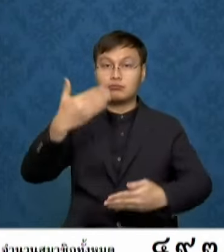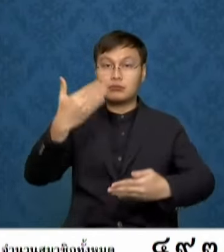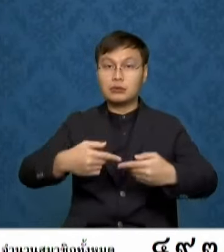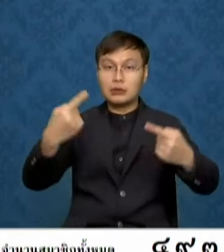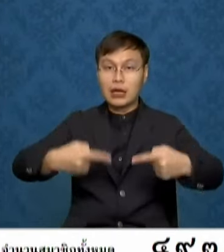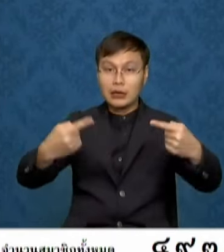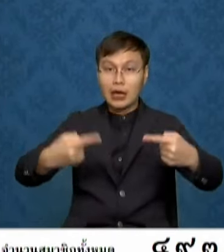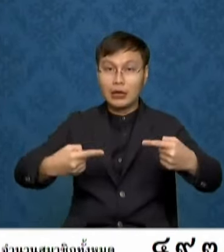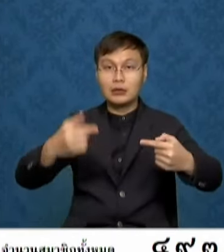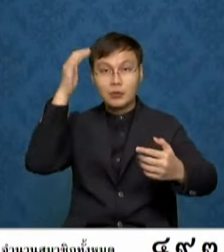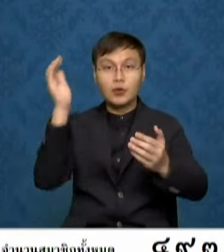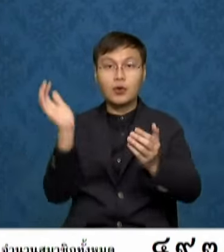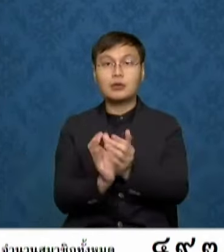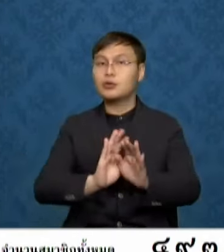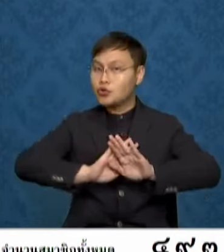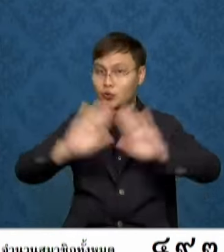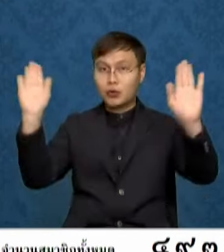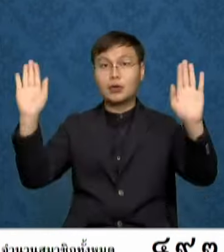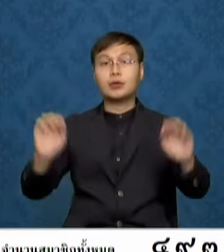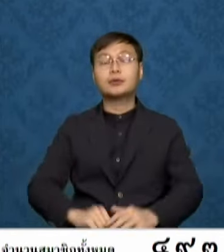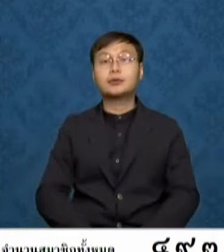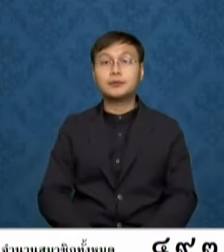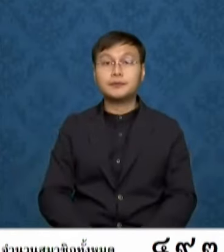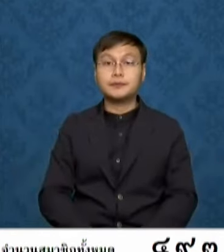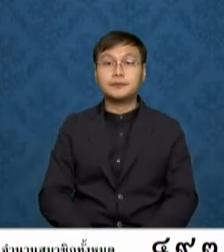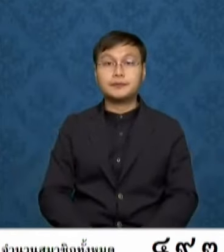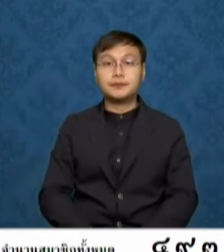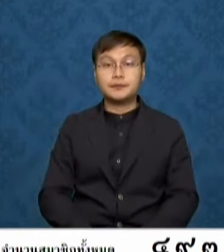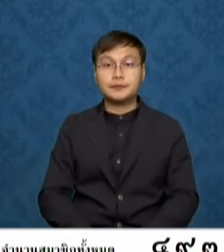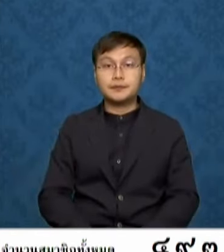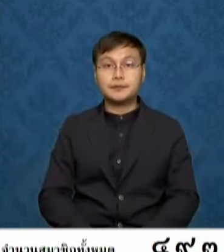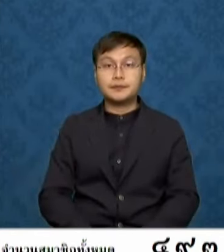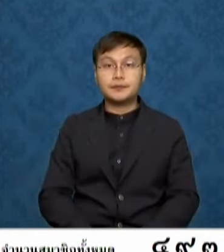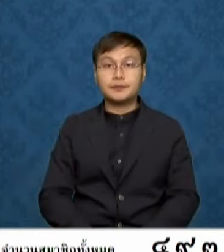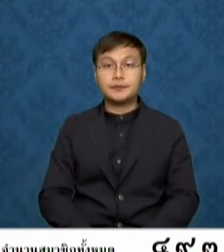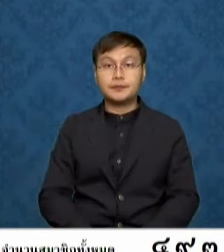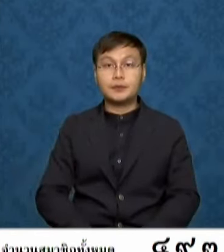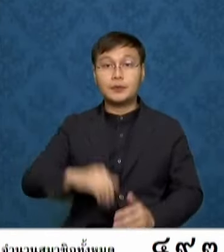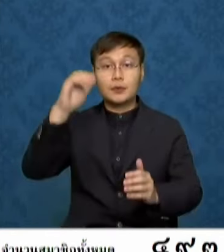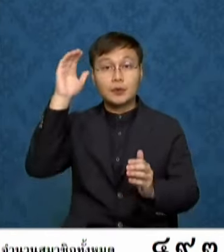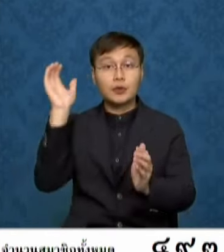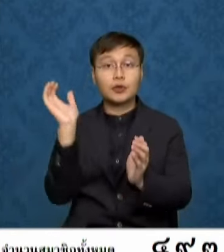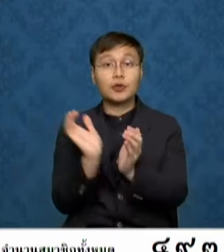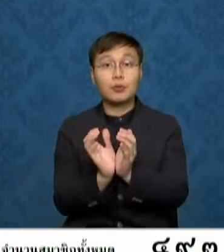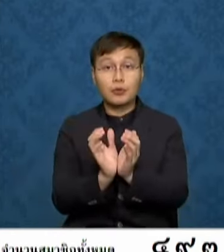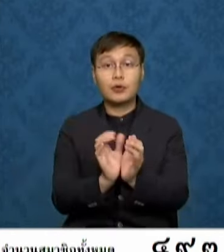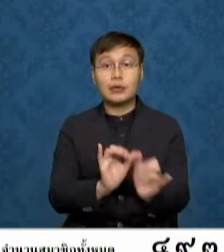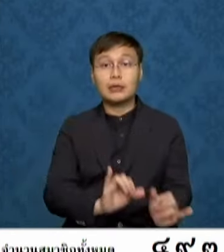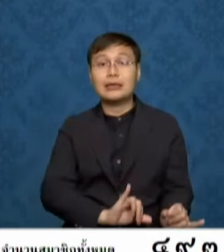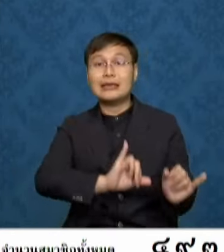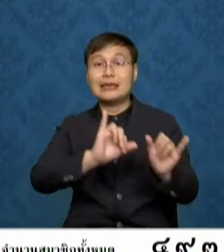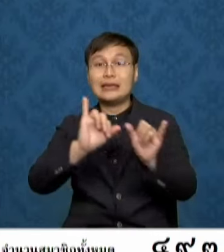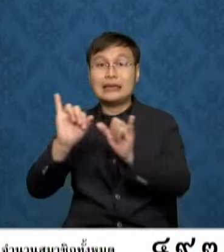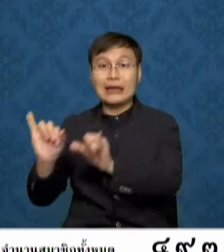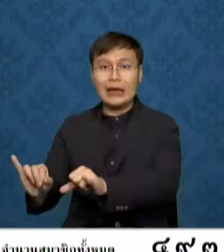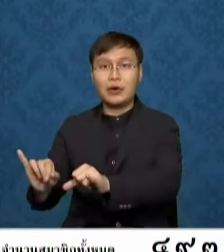ไว้เต็มไปหมดนั้นควรถอนได้แล้วครับการย้ายตำรวจที่ไม่ใช่คนในพื้นที่ออกจากพื้นที่